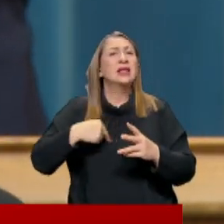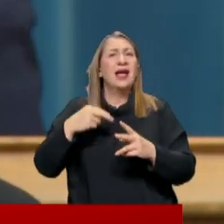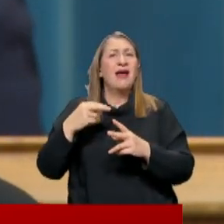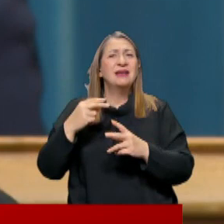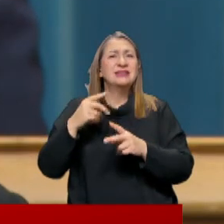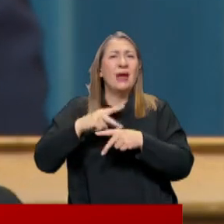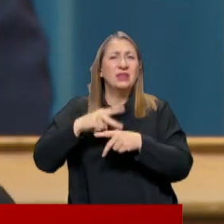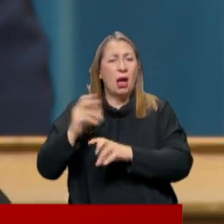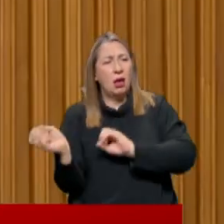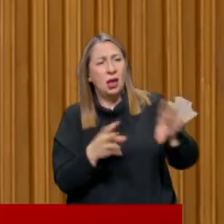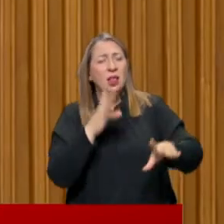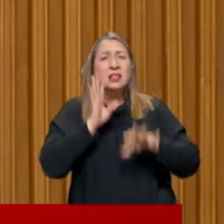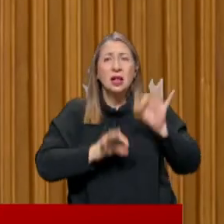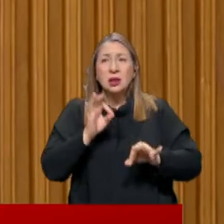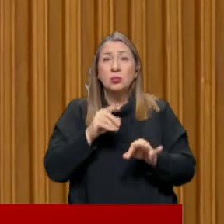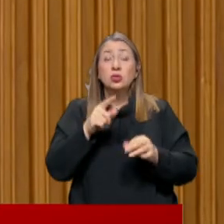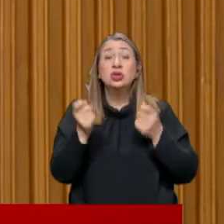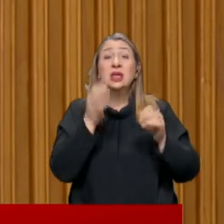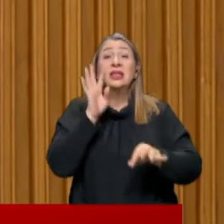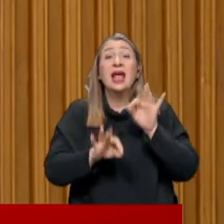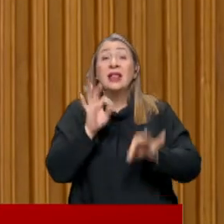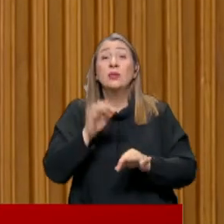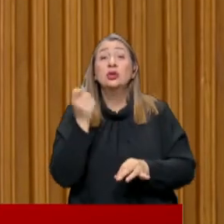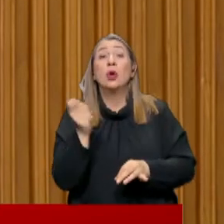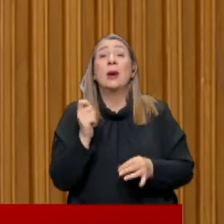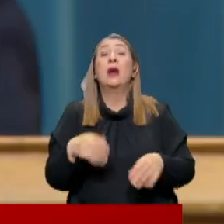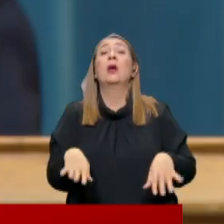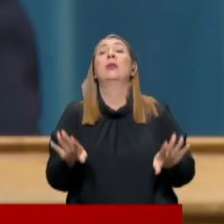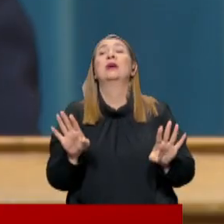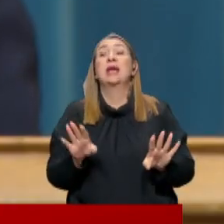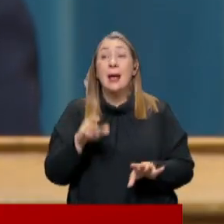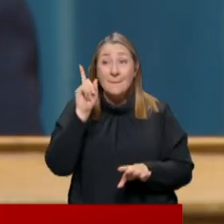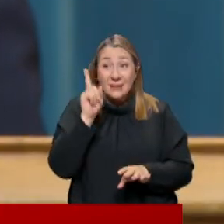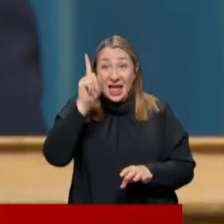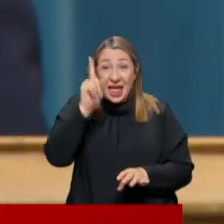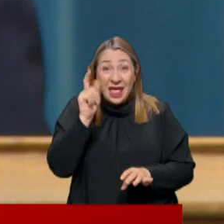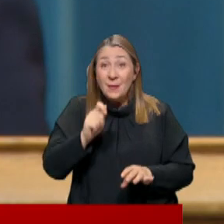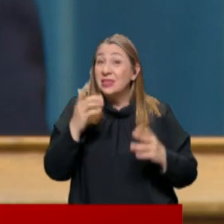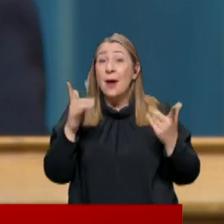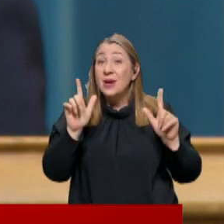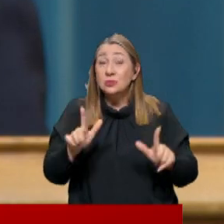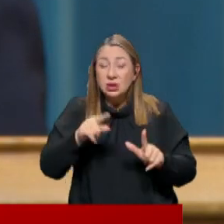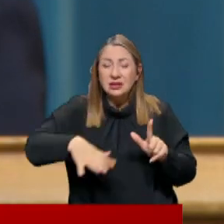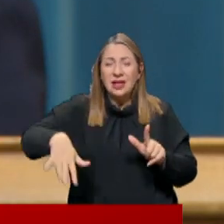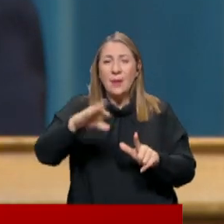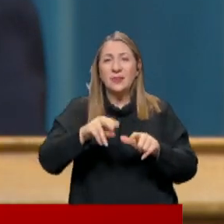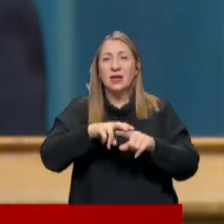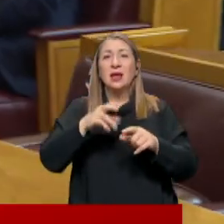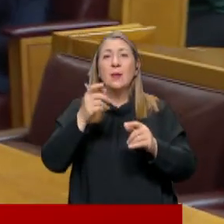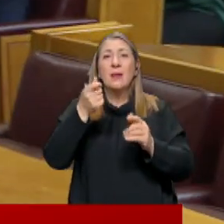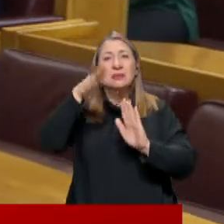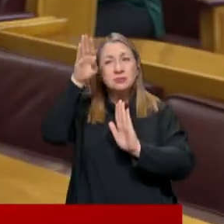doğru gönderelim denetleyelim bu işler denetimde sopayla falan olmaz Bir sefer ilk yapacağınız bunların tamamını geri